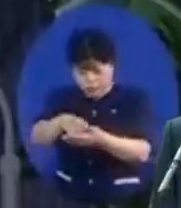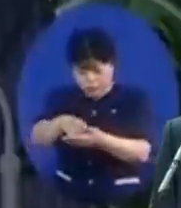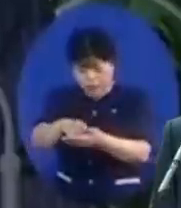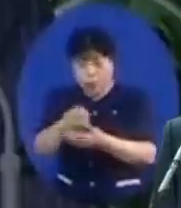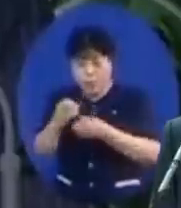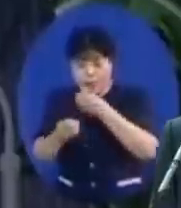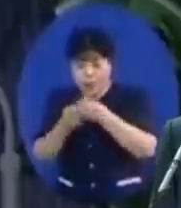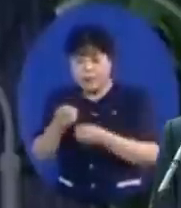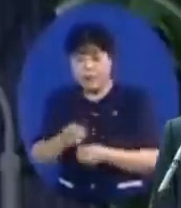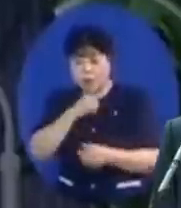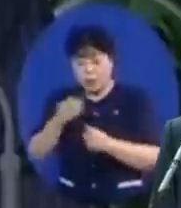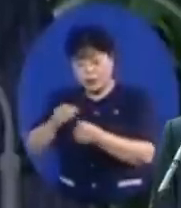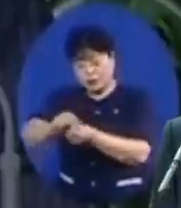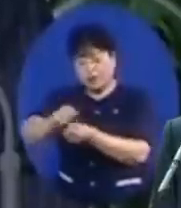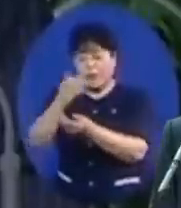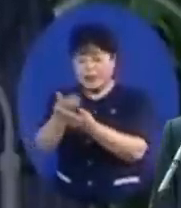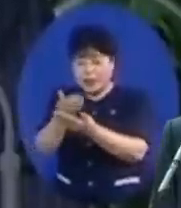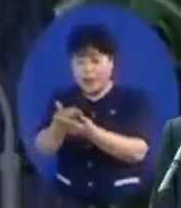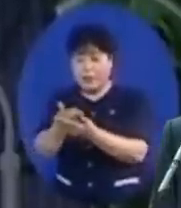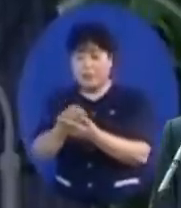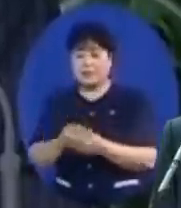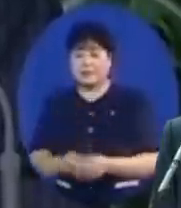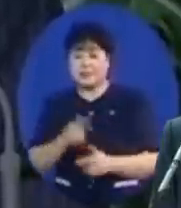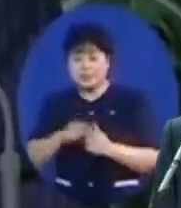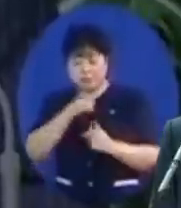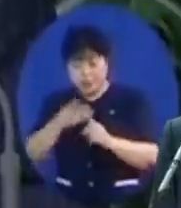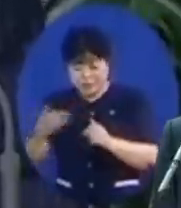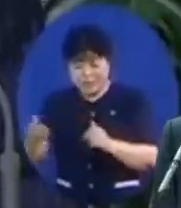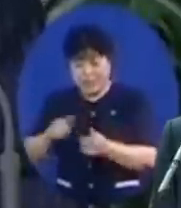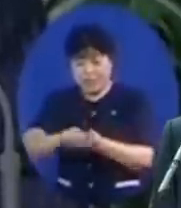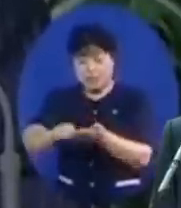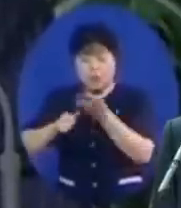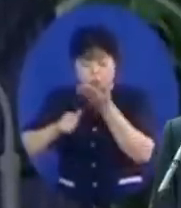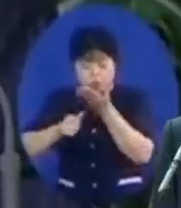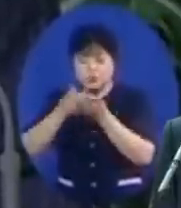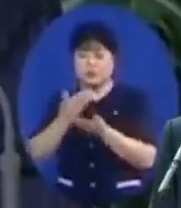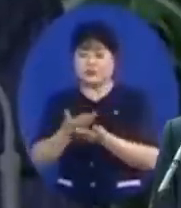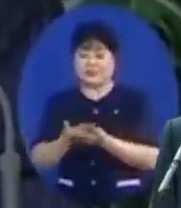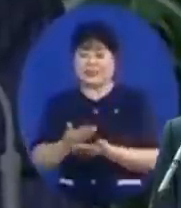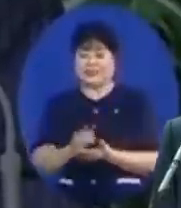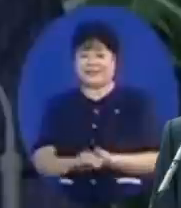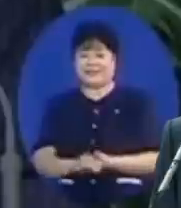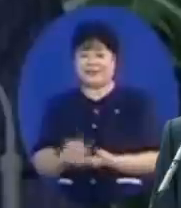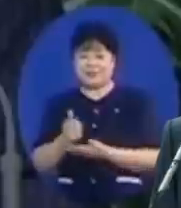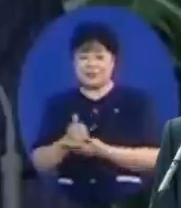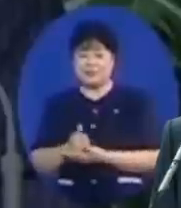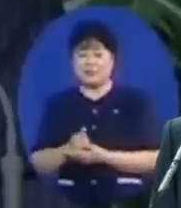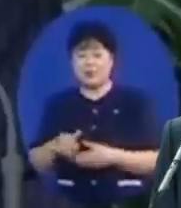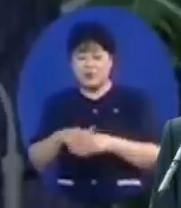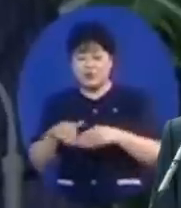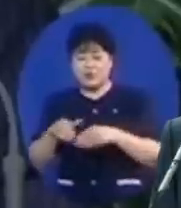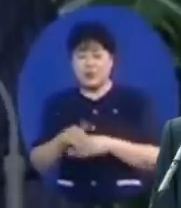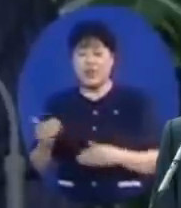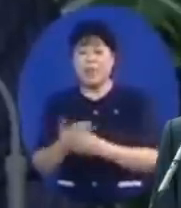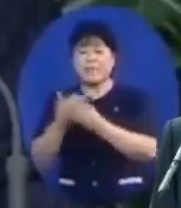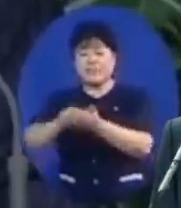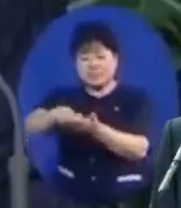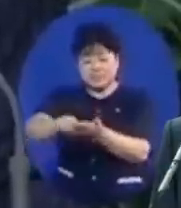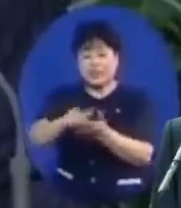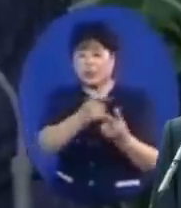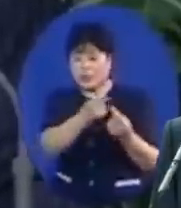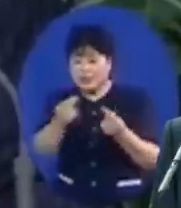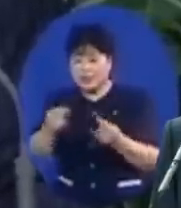회개하고 보혈로 씻어달라고 하면 그리스도의 보혈이 지워버린 것입니다. 문명의 발전이 지우개로 말미암은